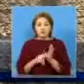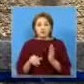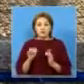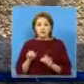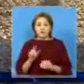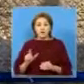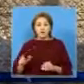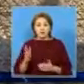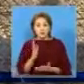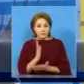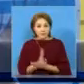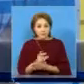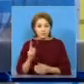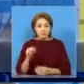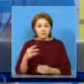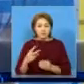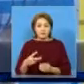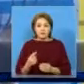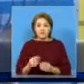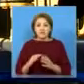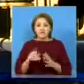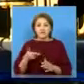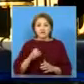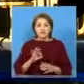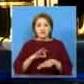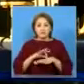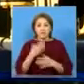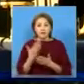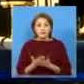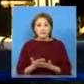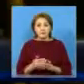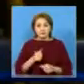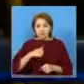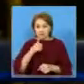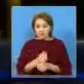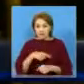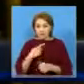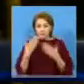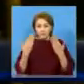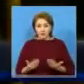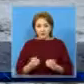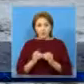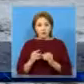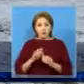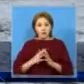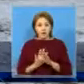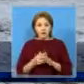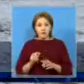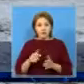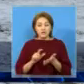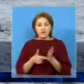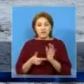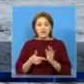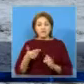астам халқы бар, 121 елді мекен газбен жабдықталған. Басқарма басшысының айтуынша, биыл 12 ауылды газбен қамту